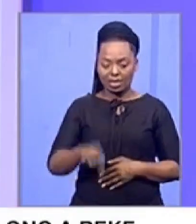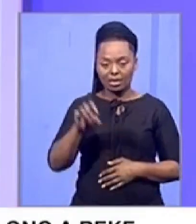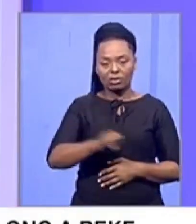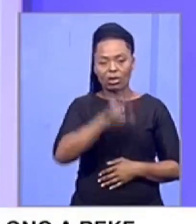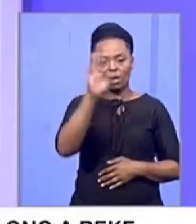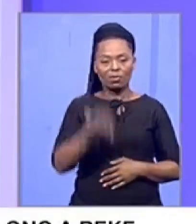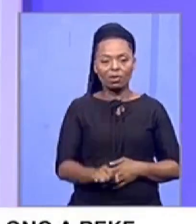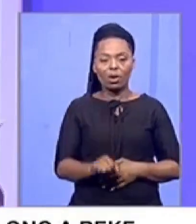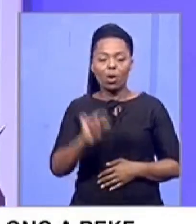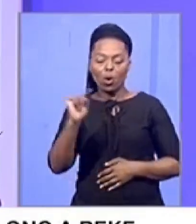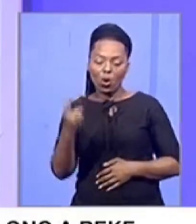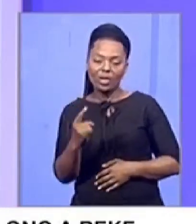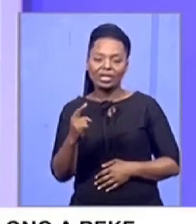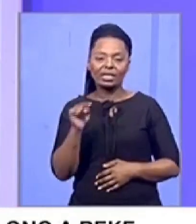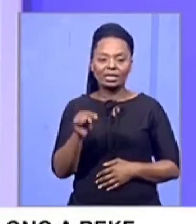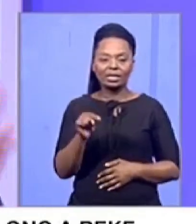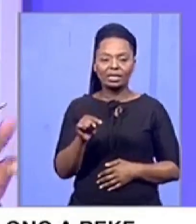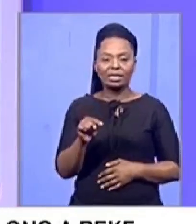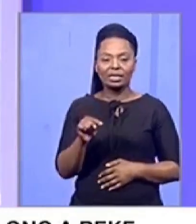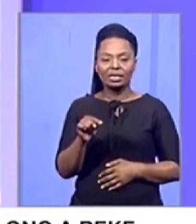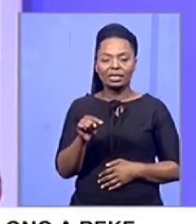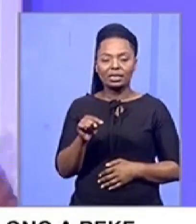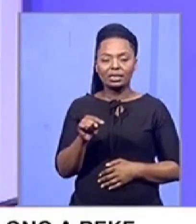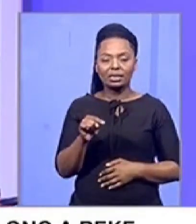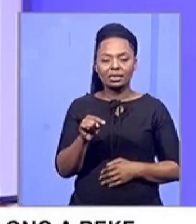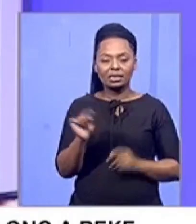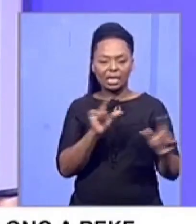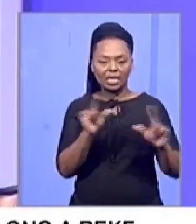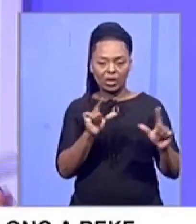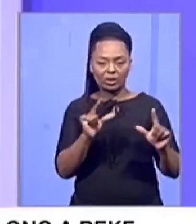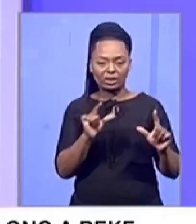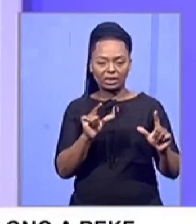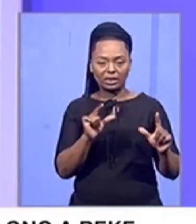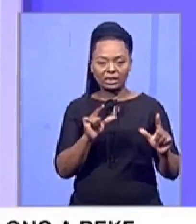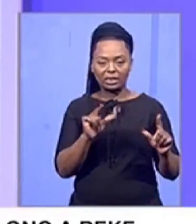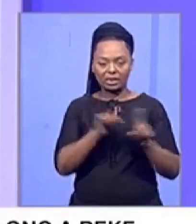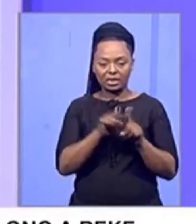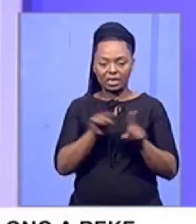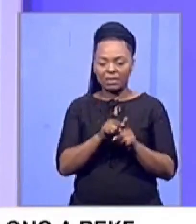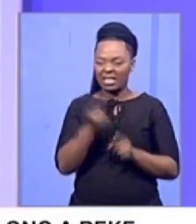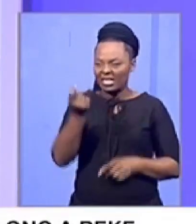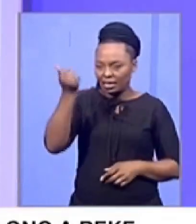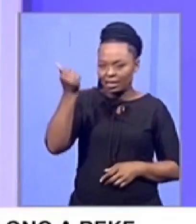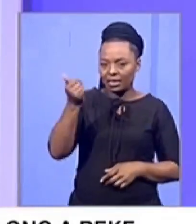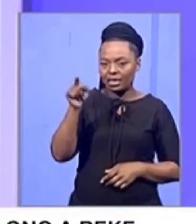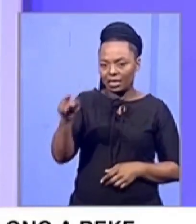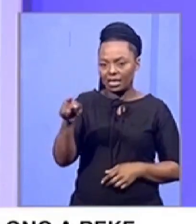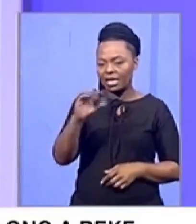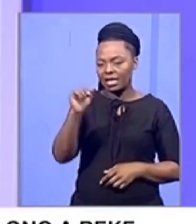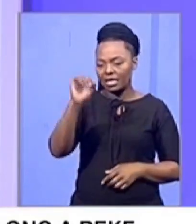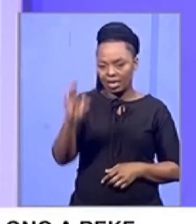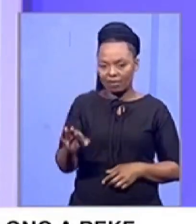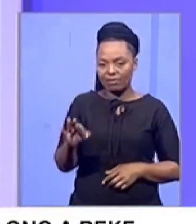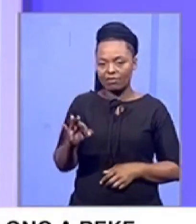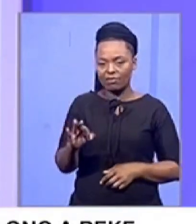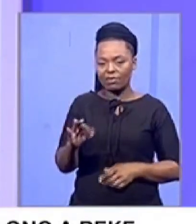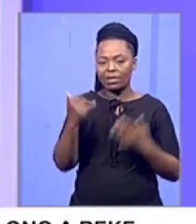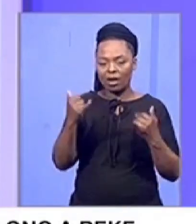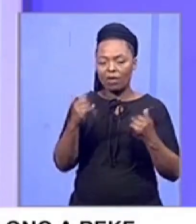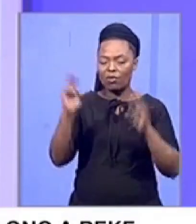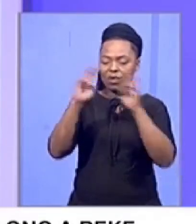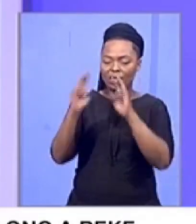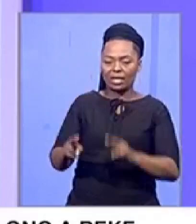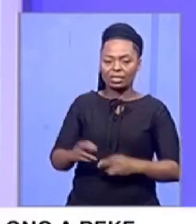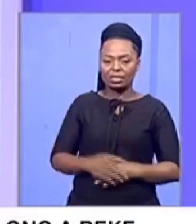se Sundowns fela e bapala papadi tsa CAF ke batla fela ha khusonyane ke re tshware marumo balance ha khusonyane fela ba le yona e bapala CAF Confederation maobane ha bile